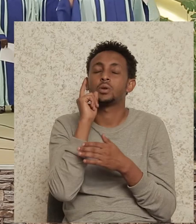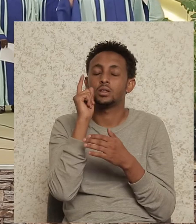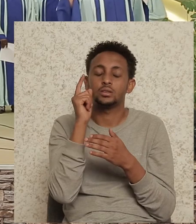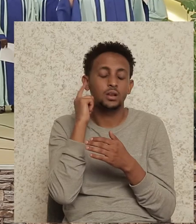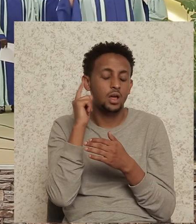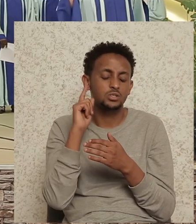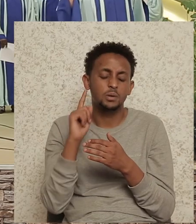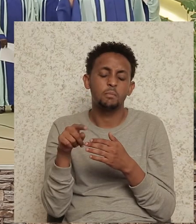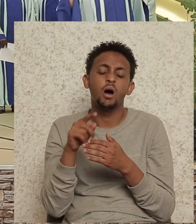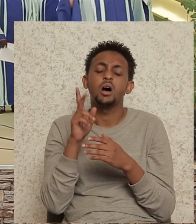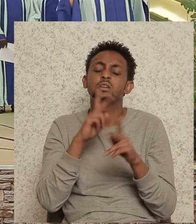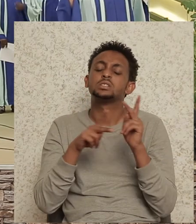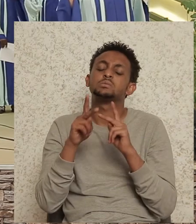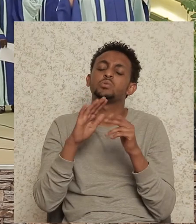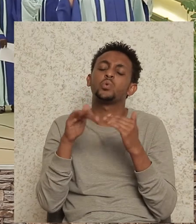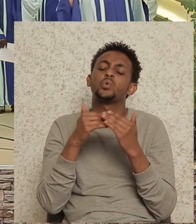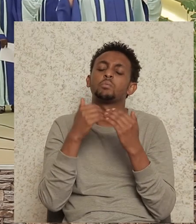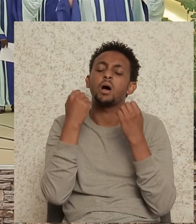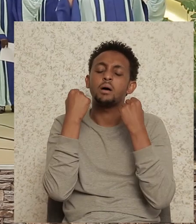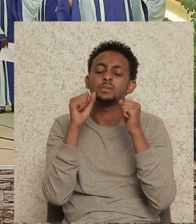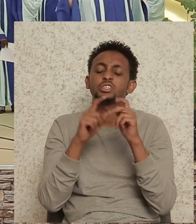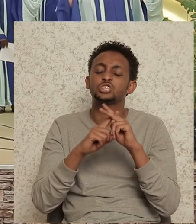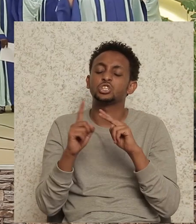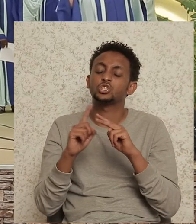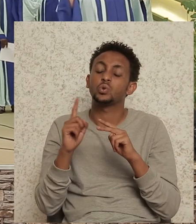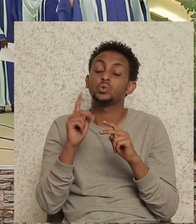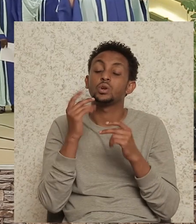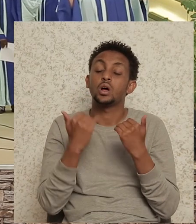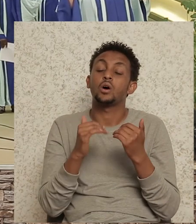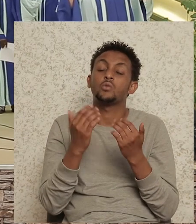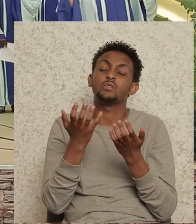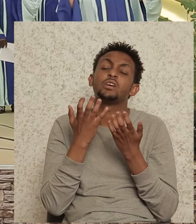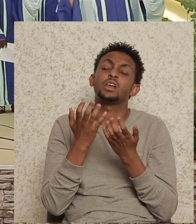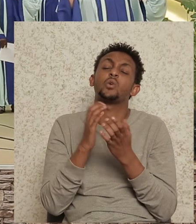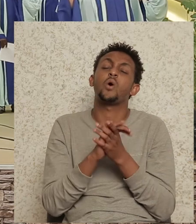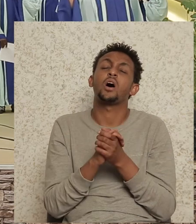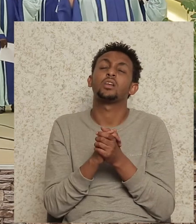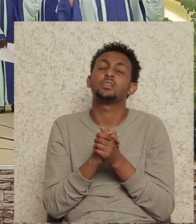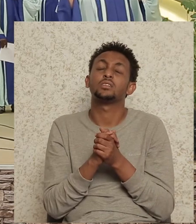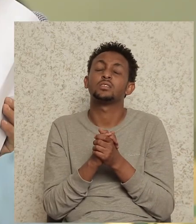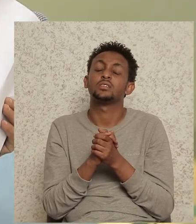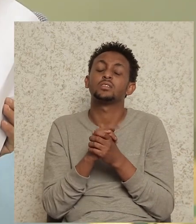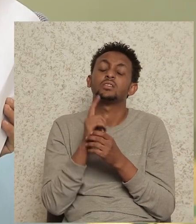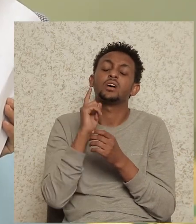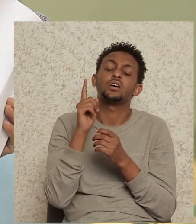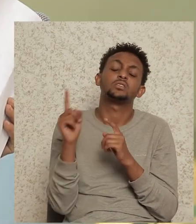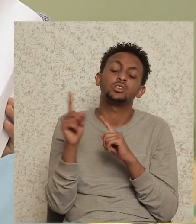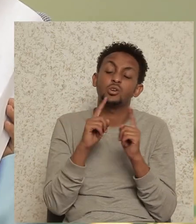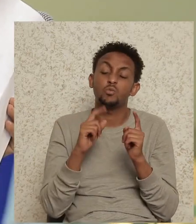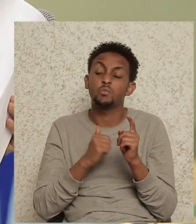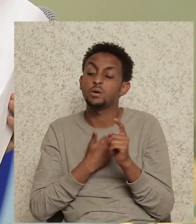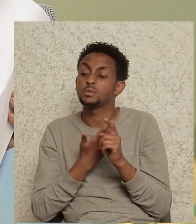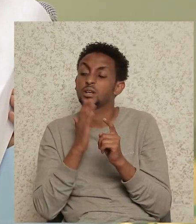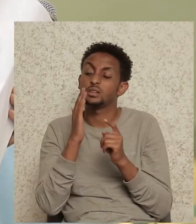እግዚአብሔር ሆይ አንተን ያልሰማ ህዝብ ከፊት በአመጽ የሸሸውን ህዝብ አሁን ፈልገዋል አንተ